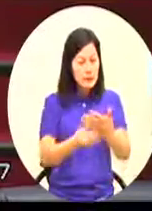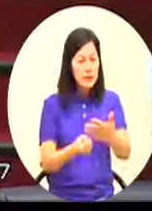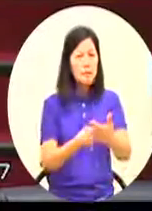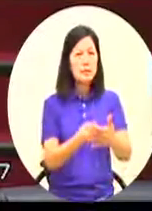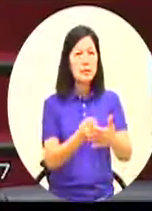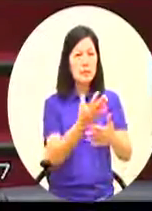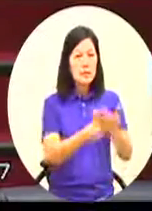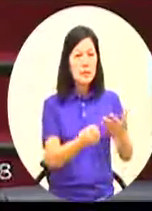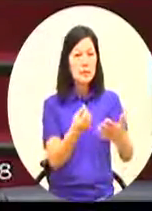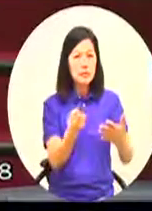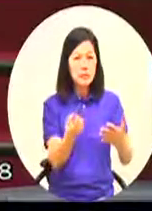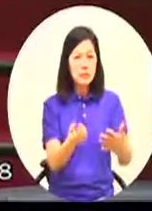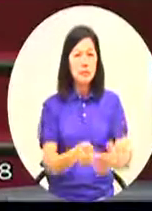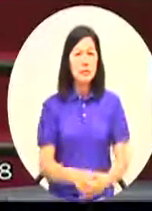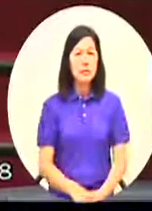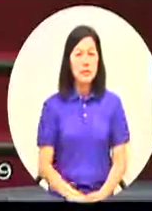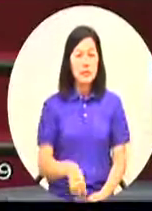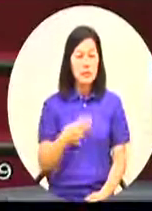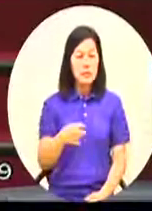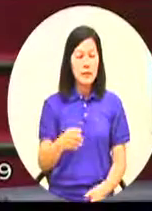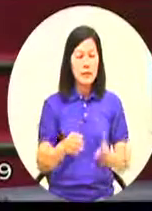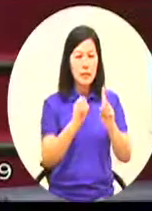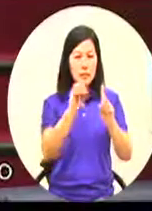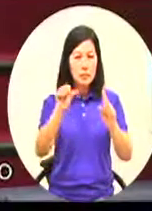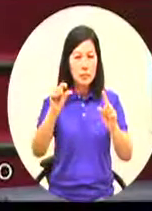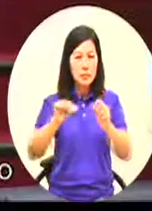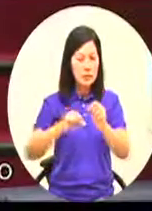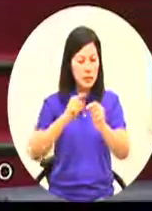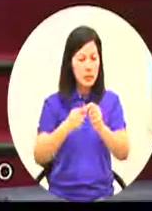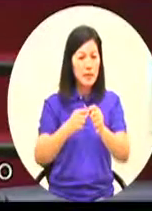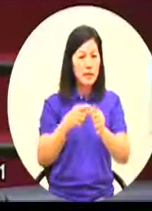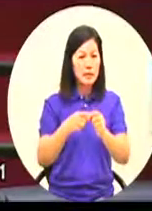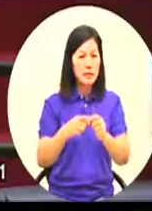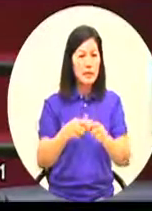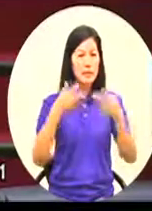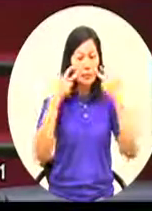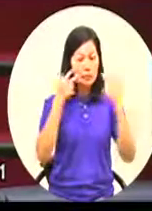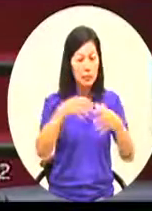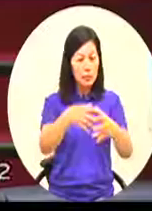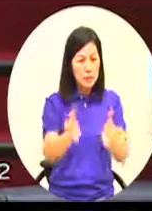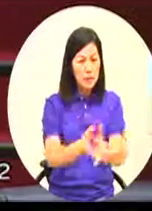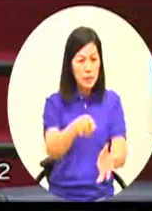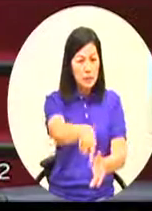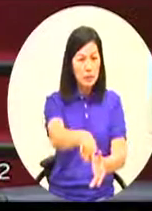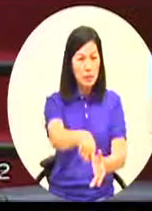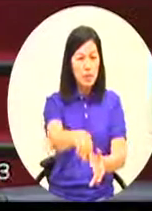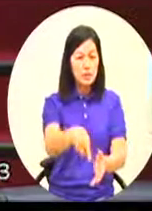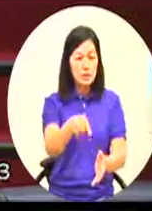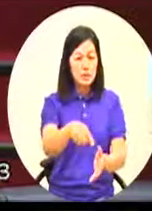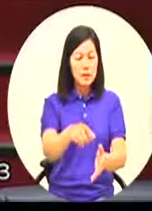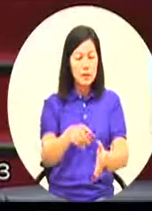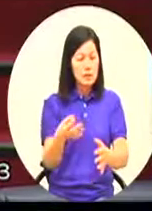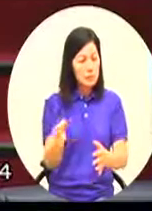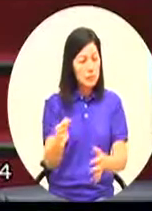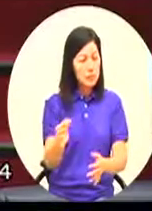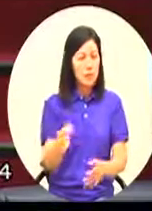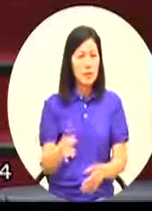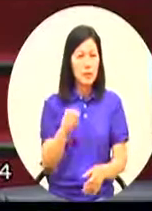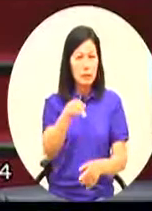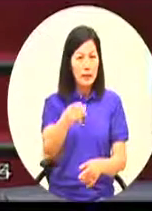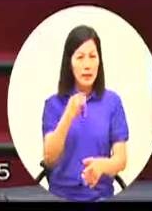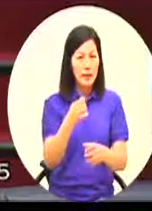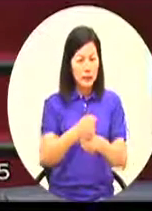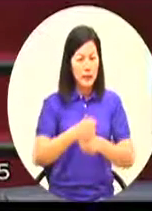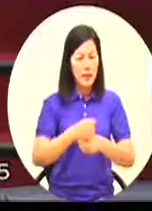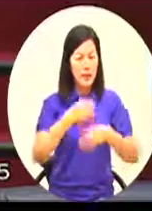还有剩余款。那到了105年的这个部落安全环境计划经费呢，我们纳马下来呢